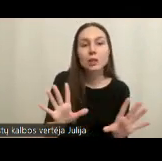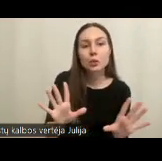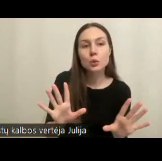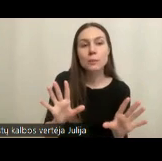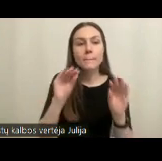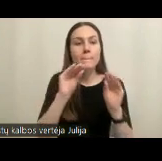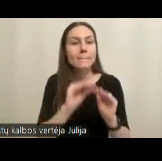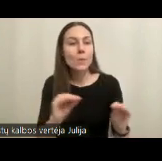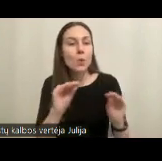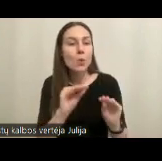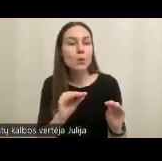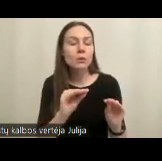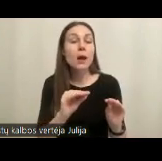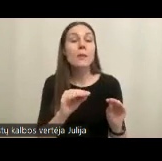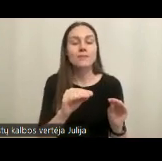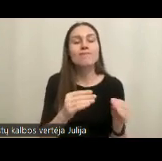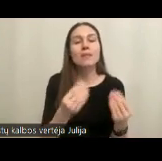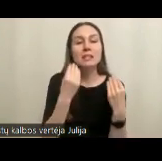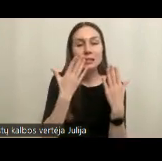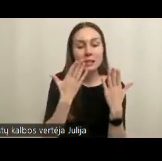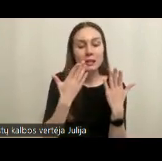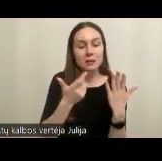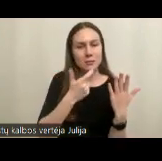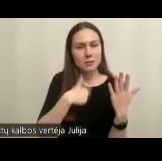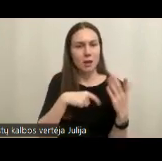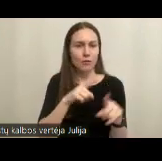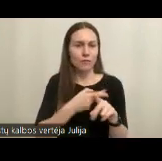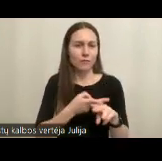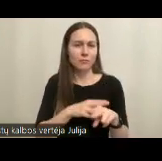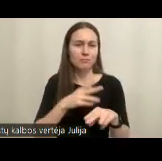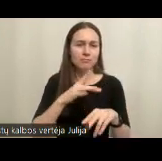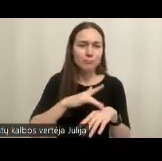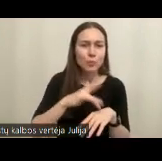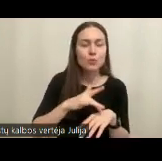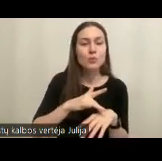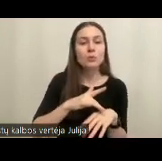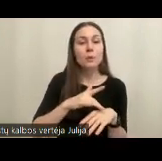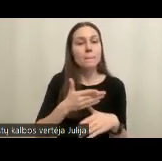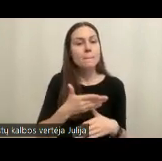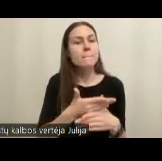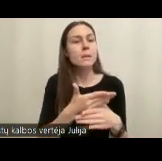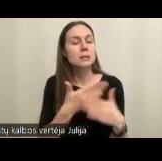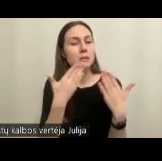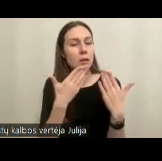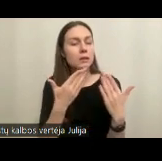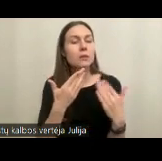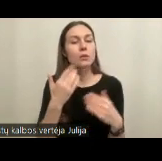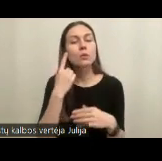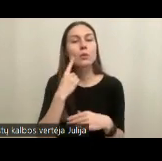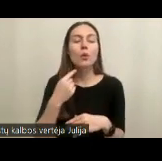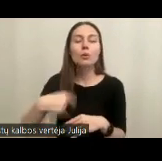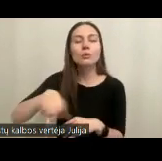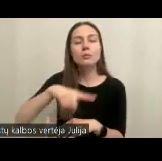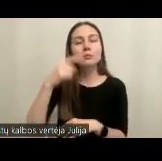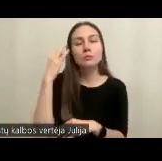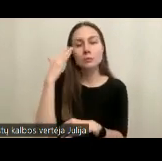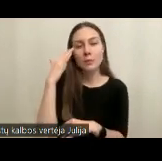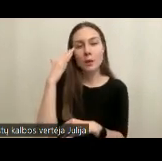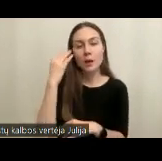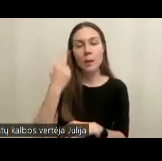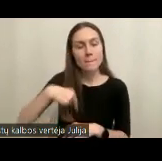mokymo, skaityti savo malonumą ir pagalbą skaityti savo malonumui, norėčiau, kad pagalvotumėme, kas mes